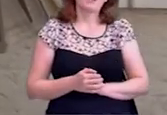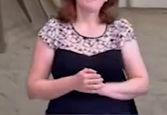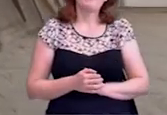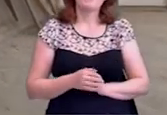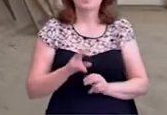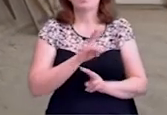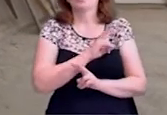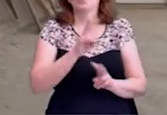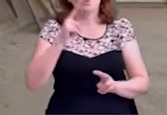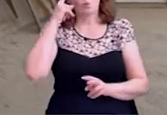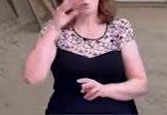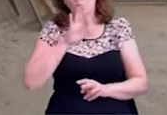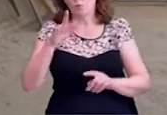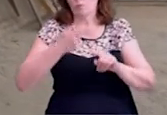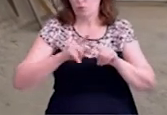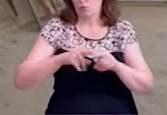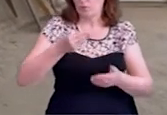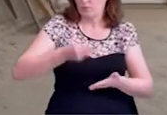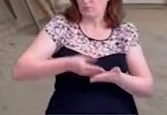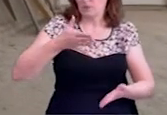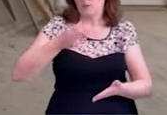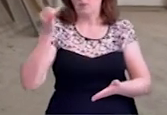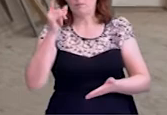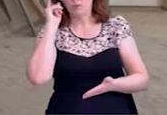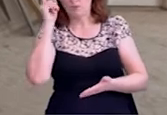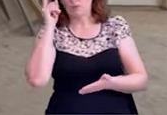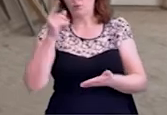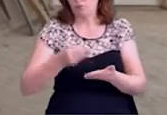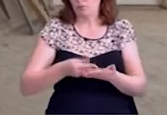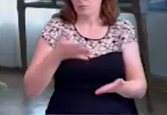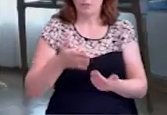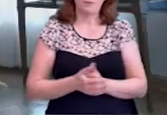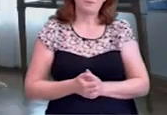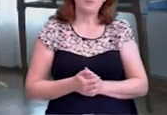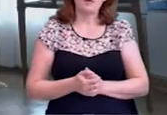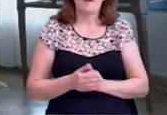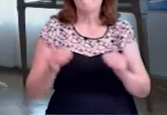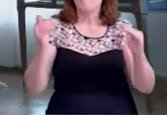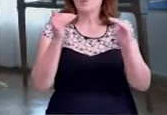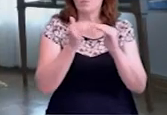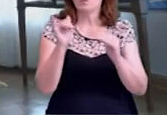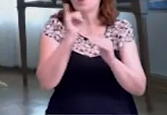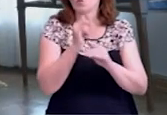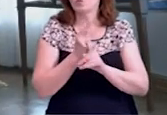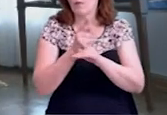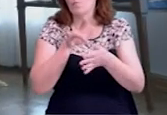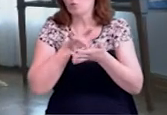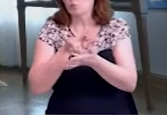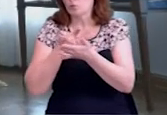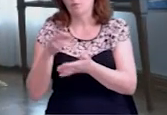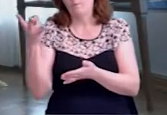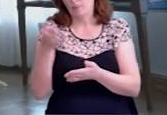зносили, і неважливо, чи має вона якусь там історичну цінність. Приміщення, до яких водять туристів, теж